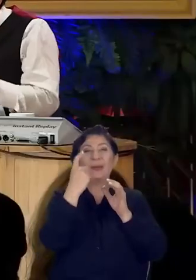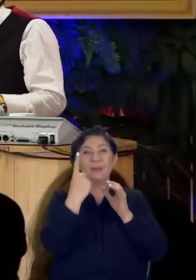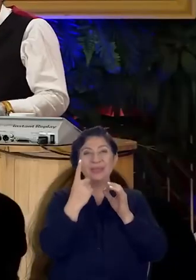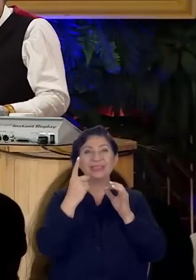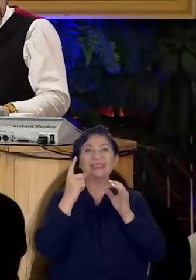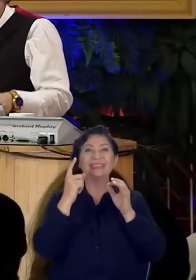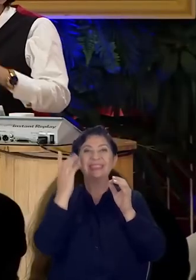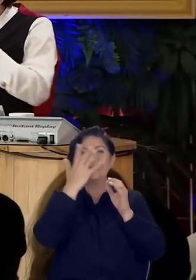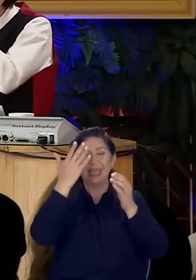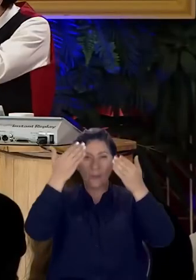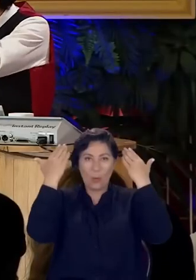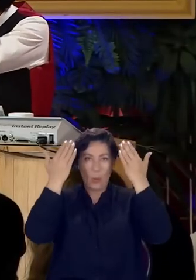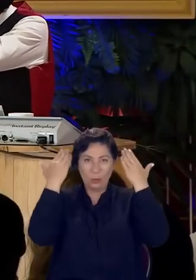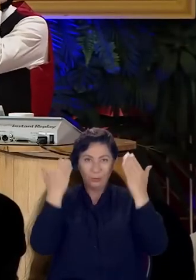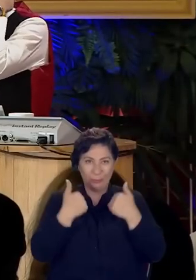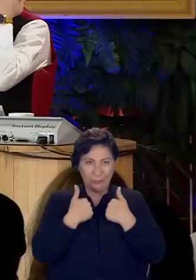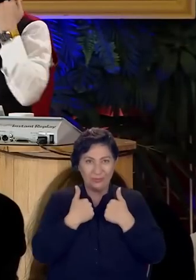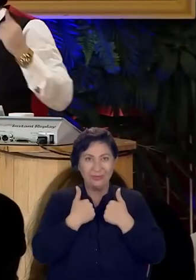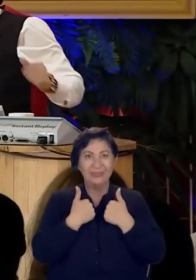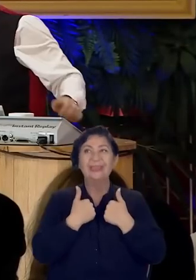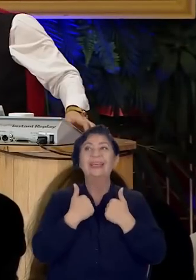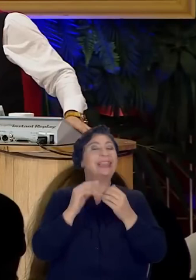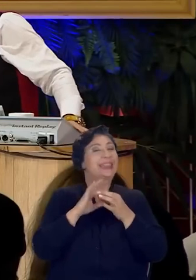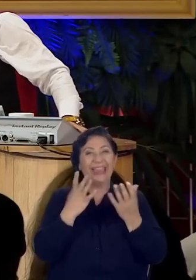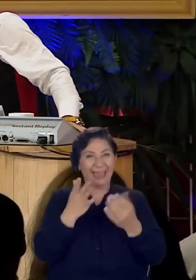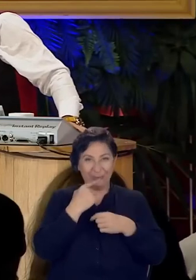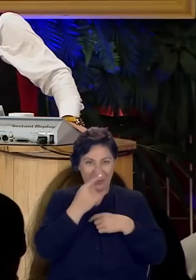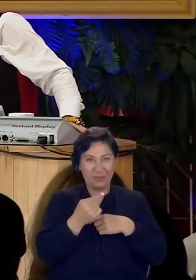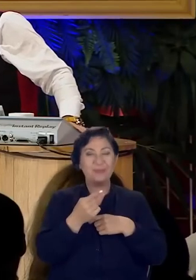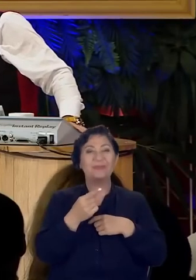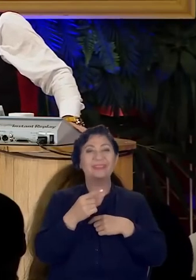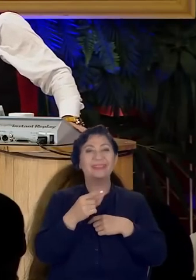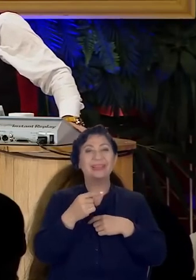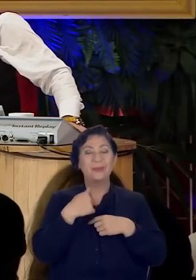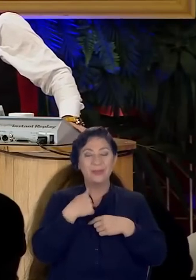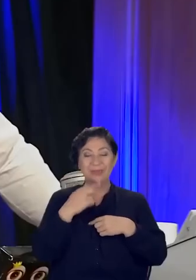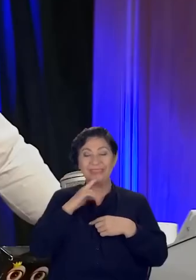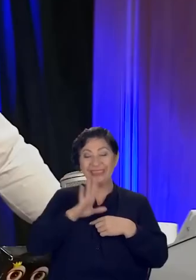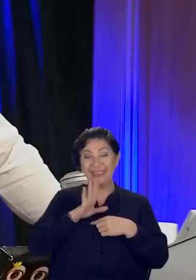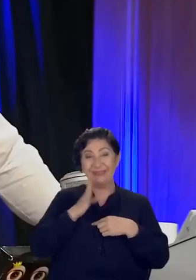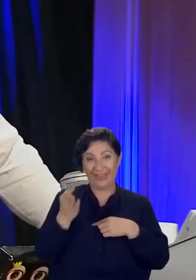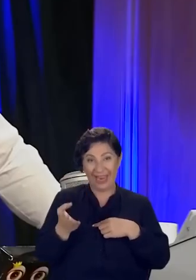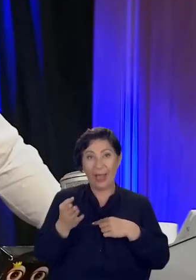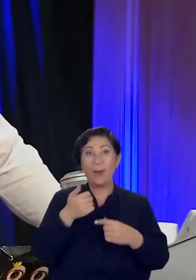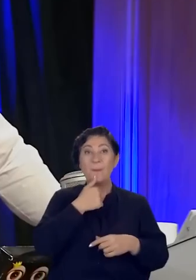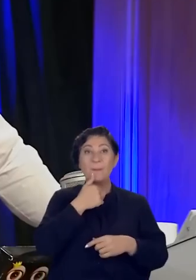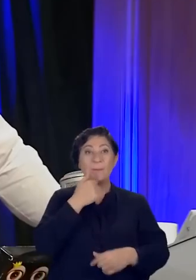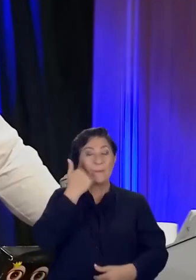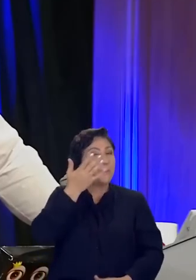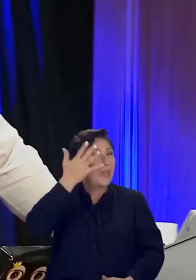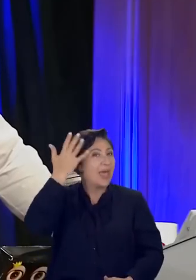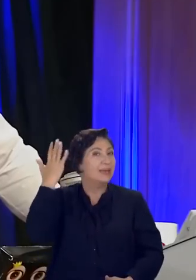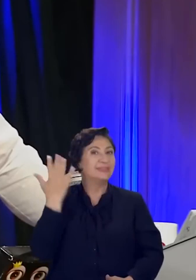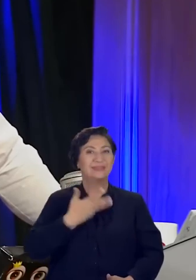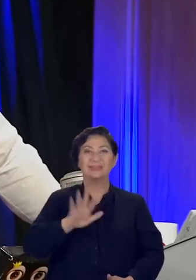defa saçlarımızı siyah boyatıyoruz. Gerçekten. Nedenini söyleyeyim. Çünkü benim kızım var. Babasının beyaz